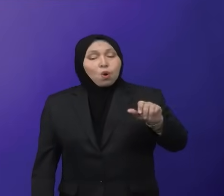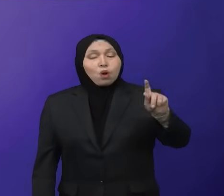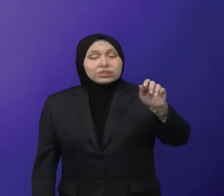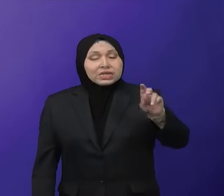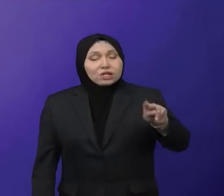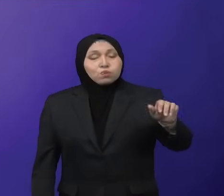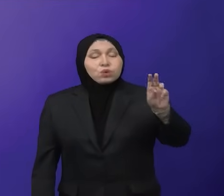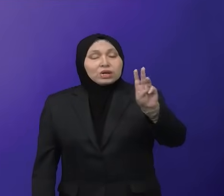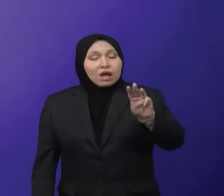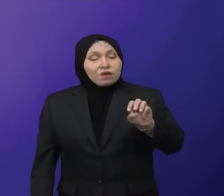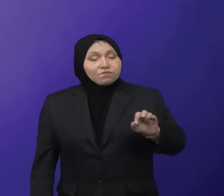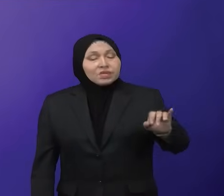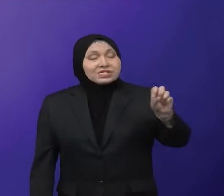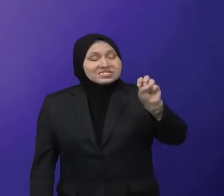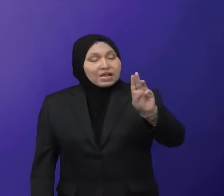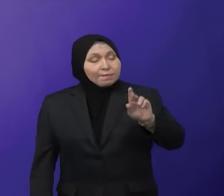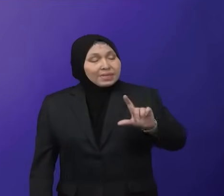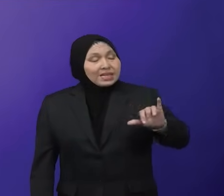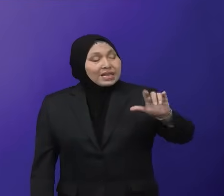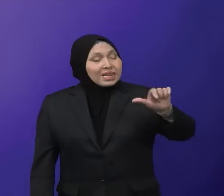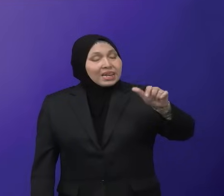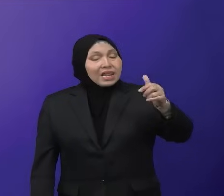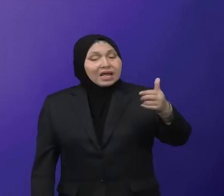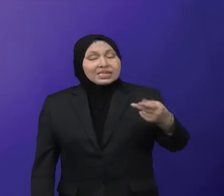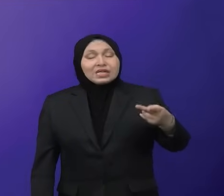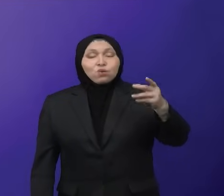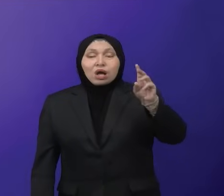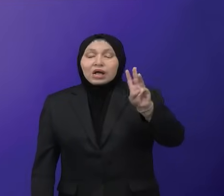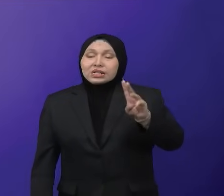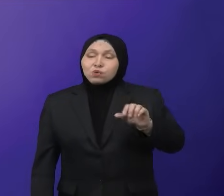تقاتلون في سبيل الله